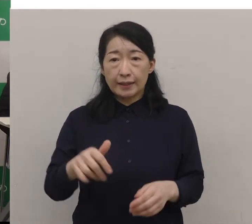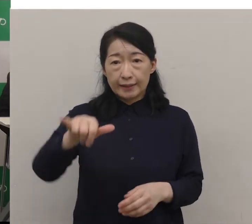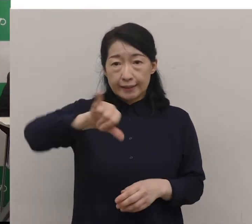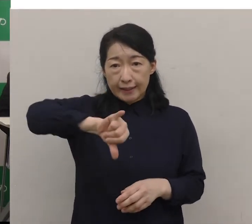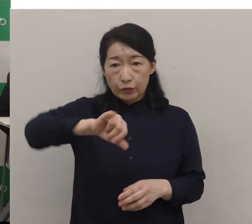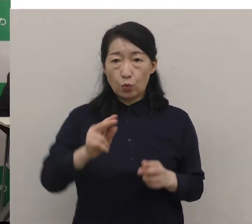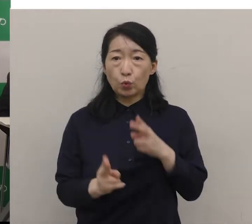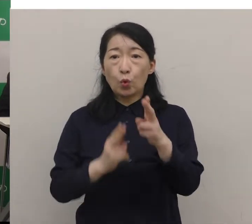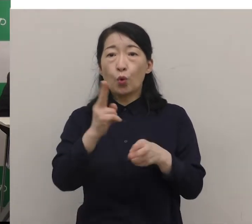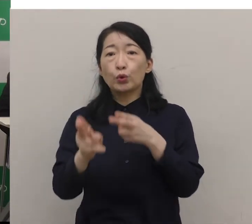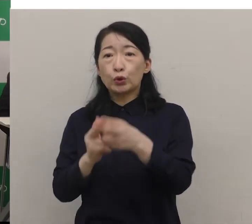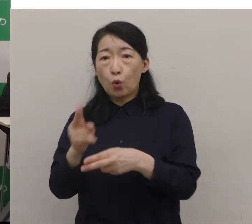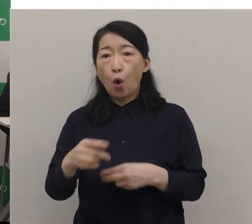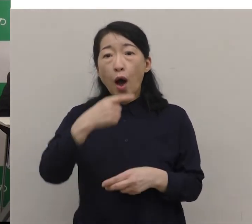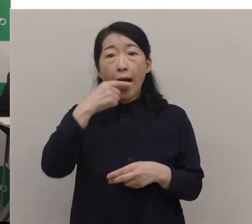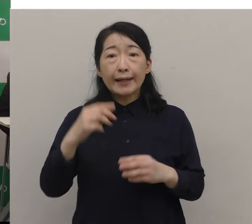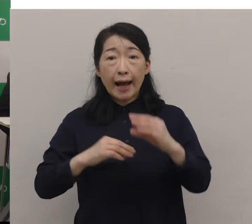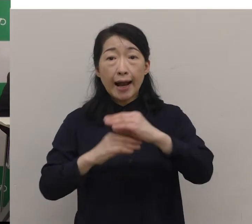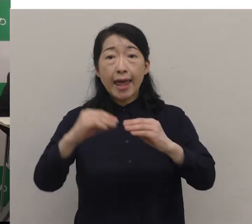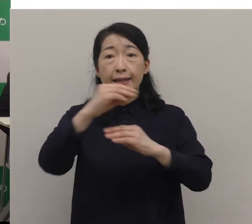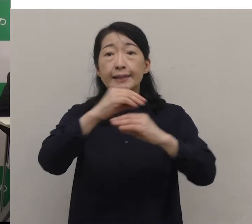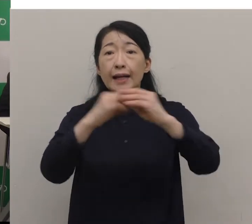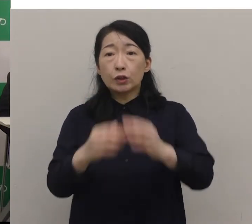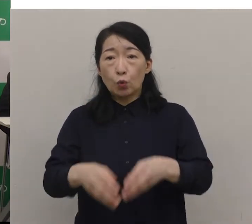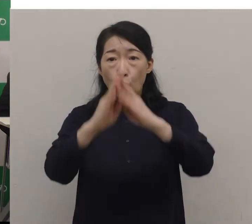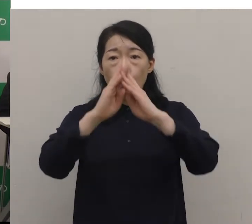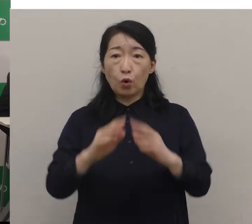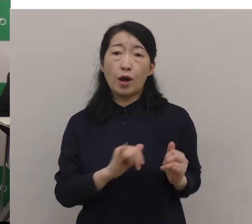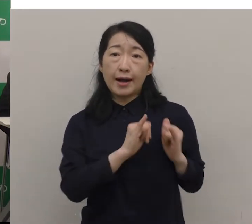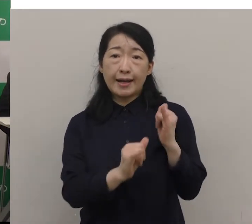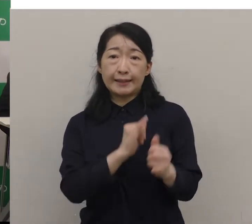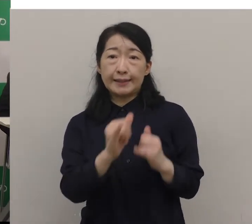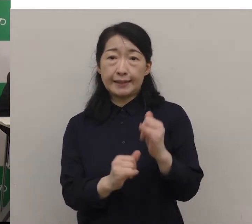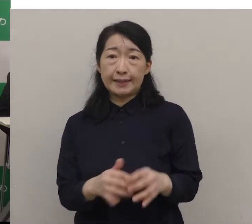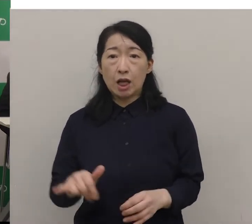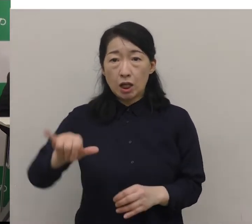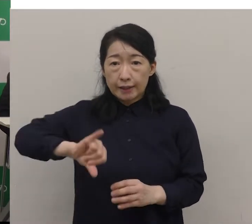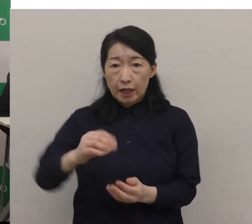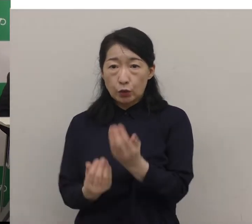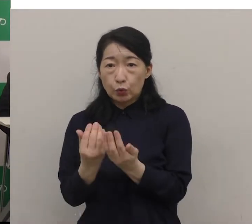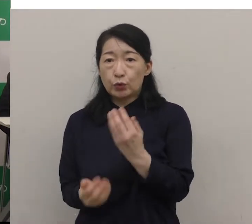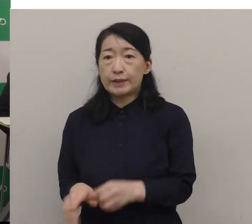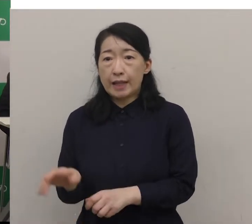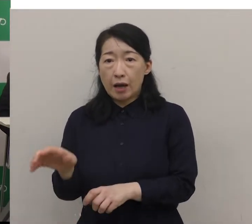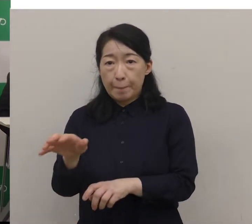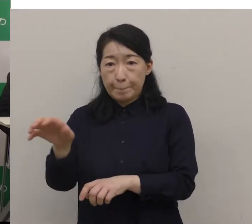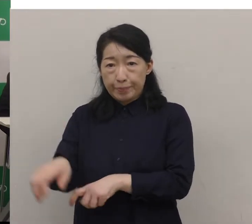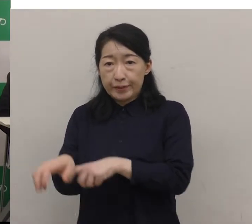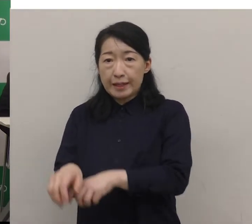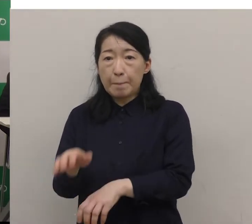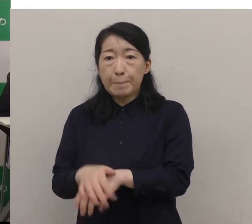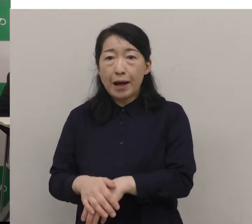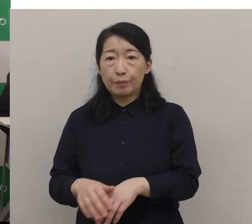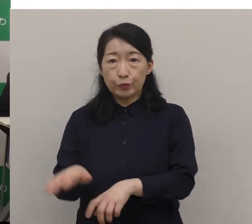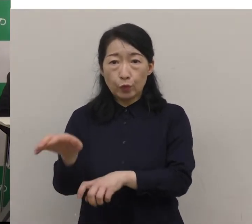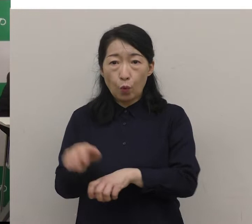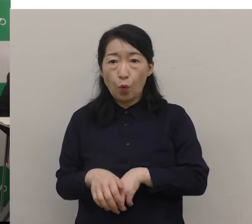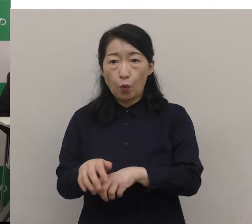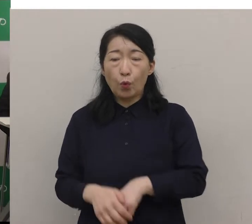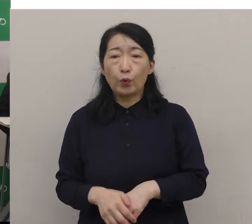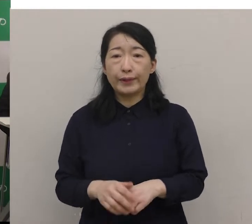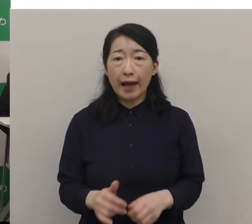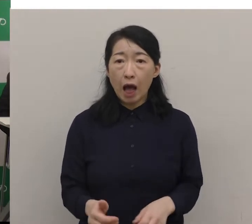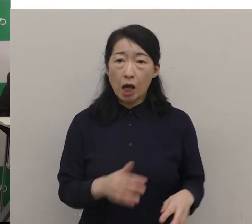った赤レンガ倉庫など歴史的背景に加え茶草農法や棚による生態系との共存